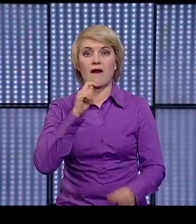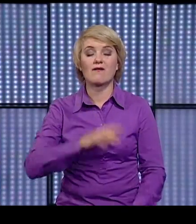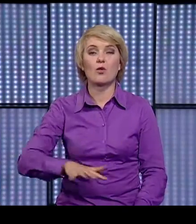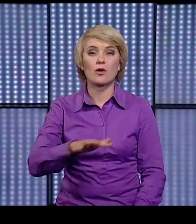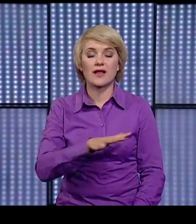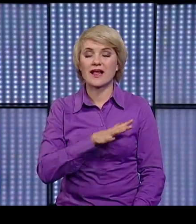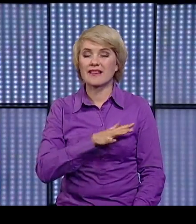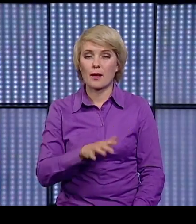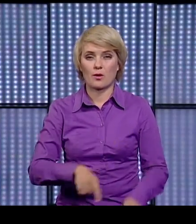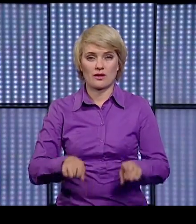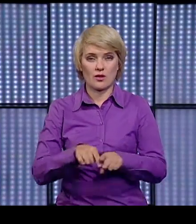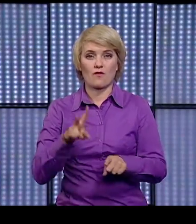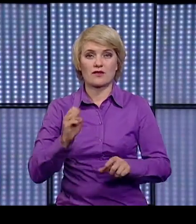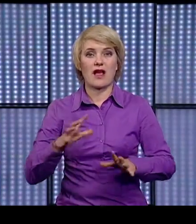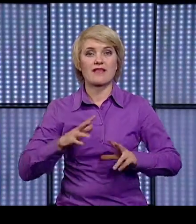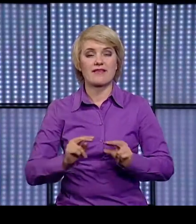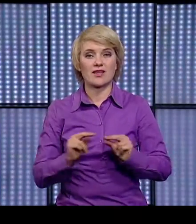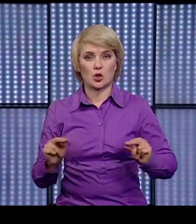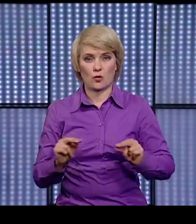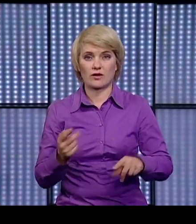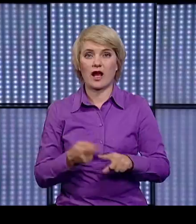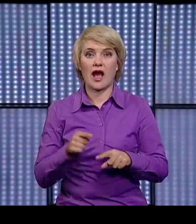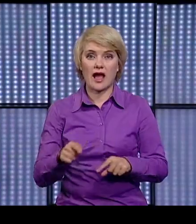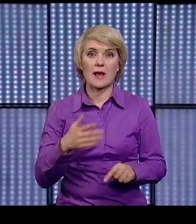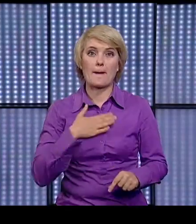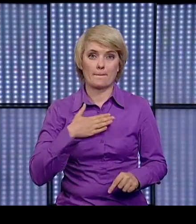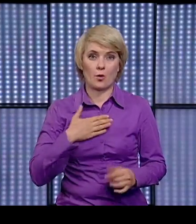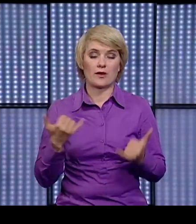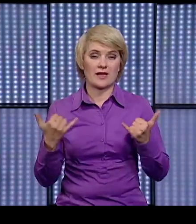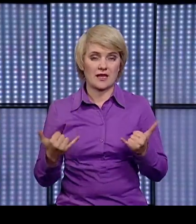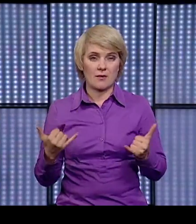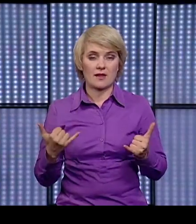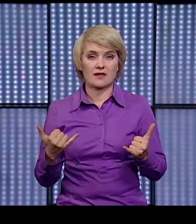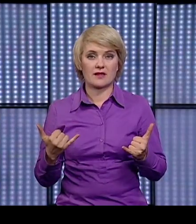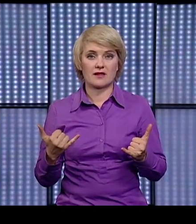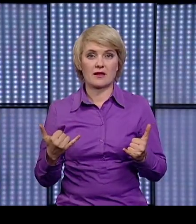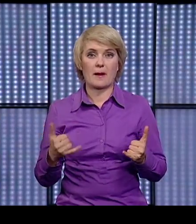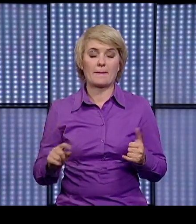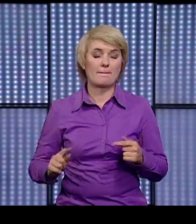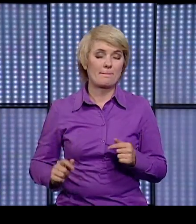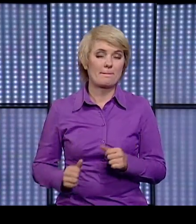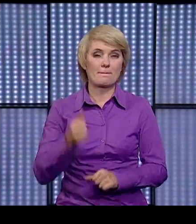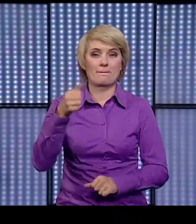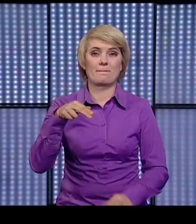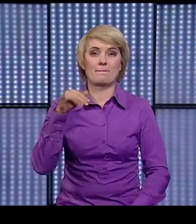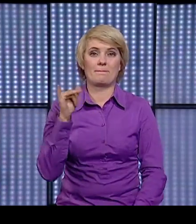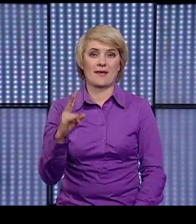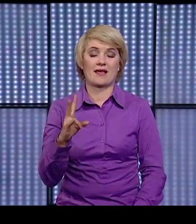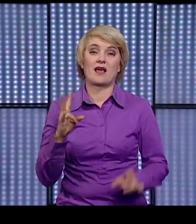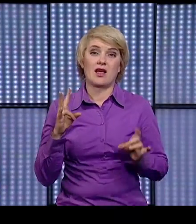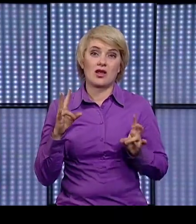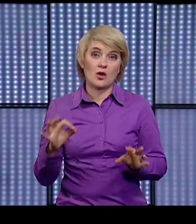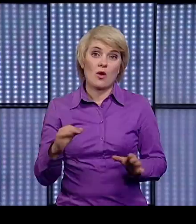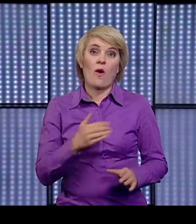было даже на тренировках. Да, в принципе, это мой сейчас на данный момент, это в принципе мой пик, но хотелось бы,